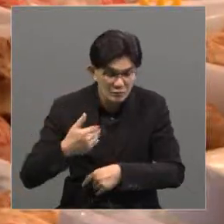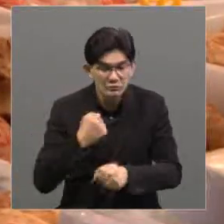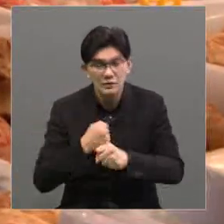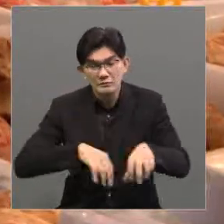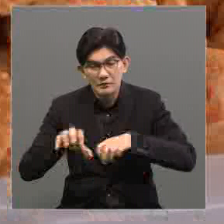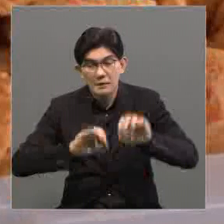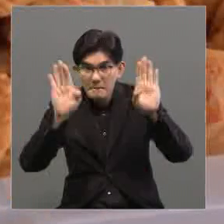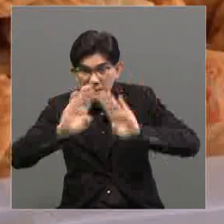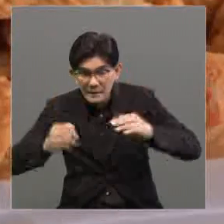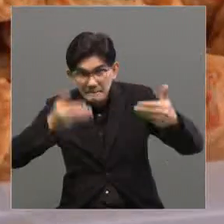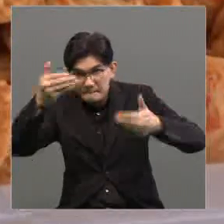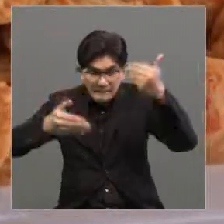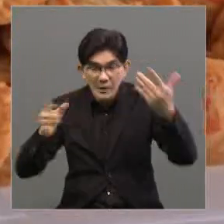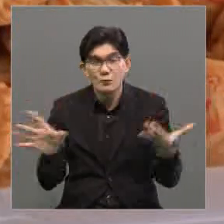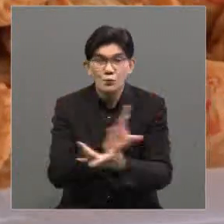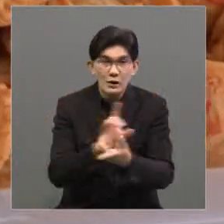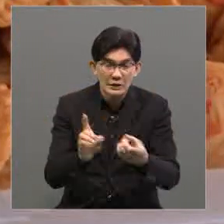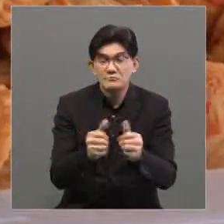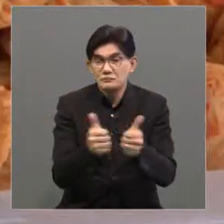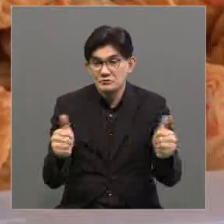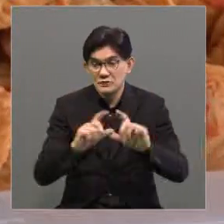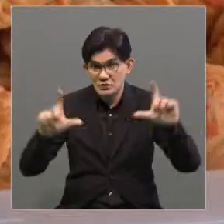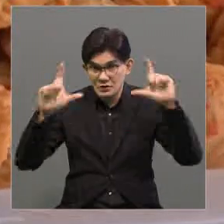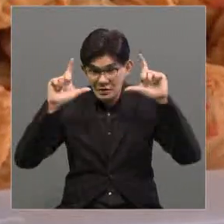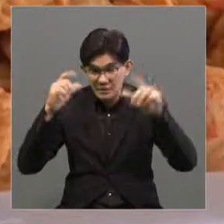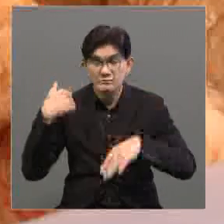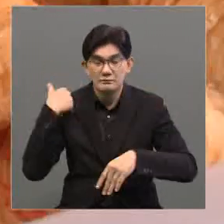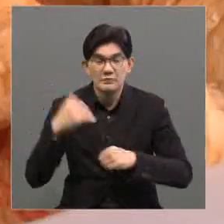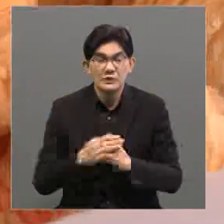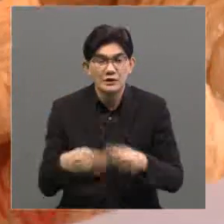แบบเทศกาลประเพณีวัฒนธรรมที่ยิ่งใหญ่หรือเฟสติวั